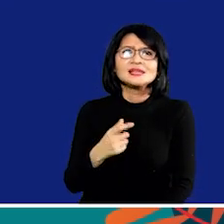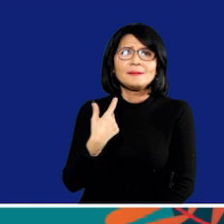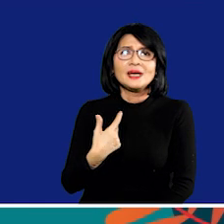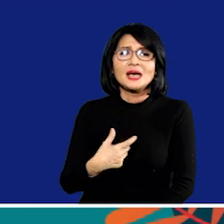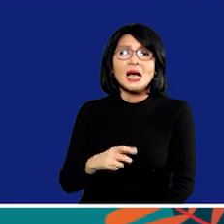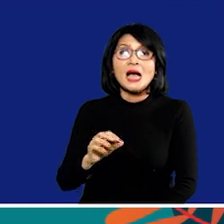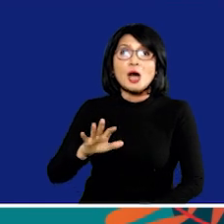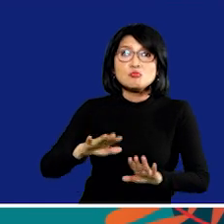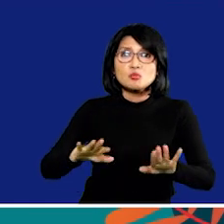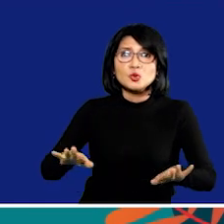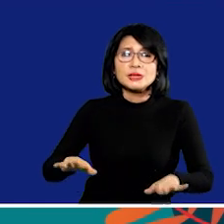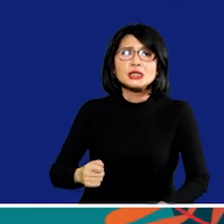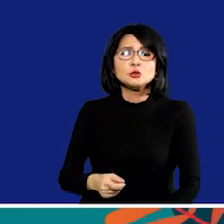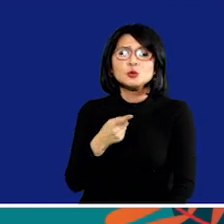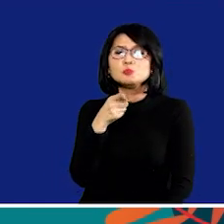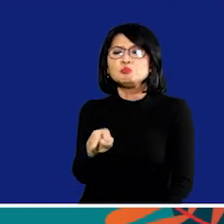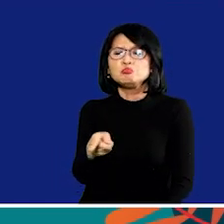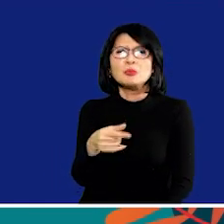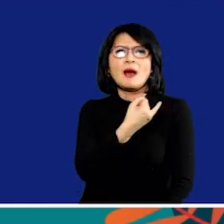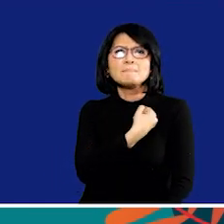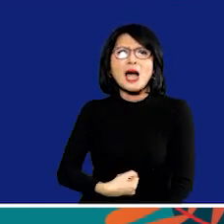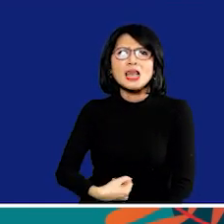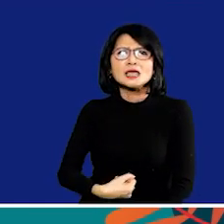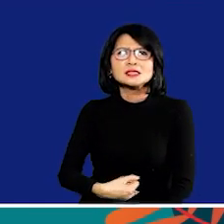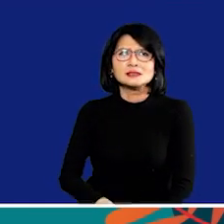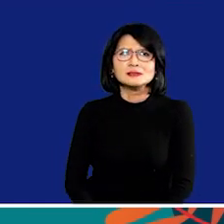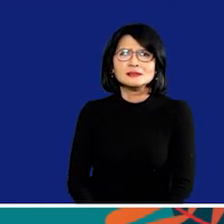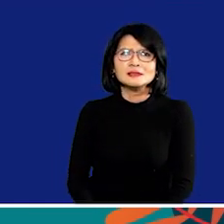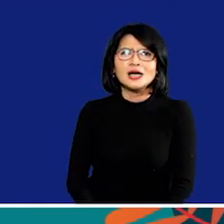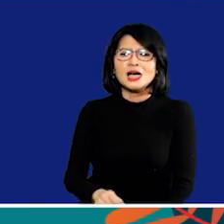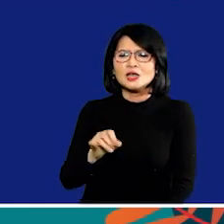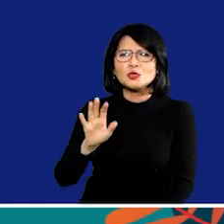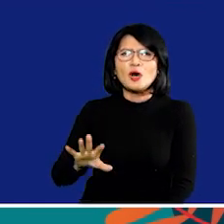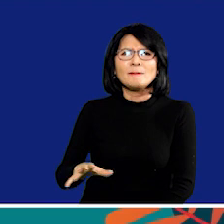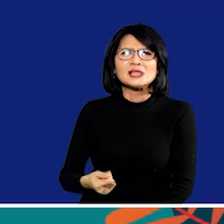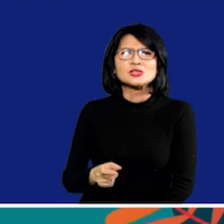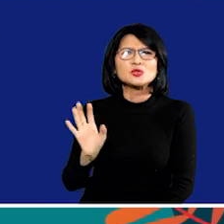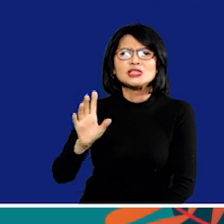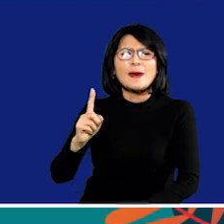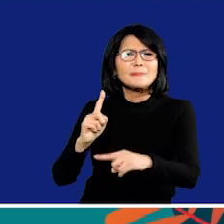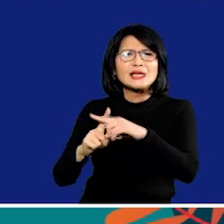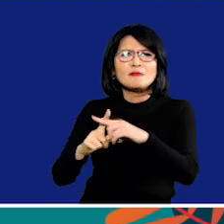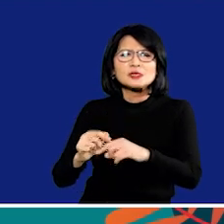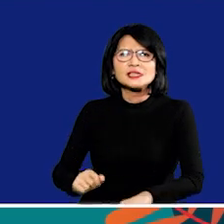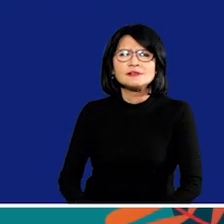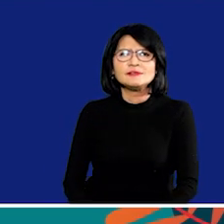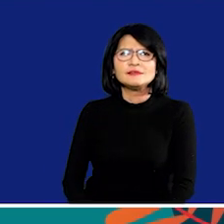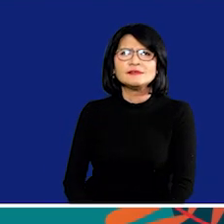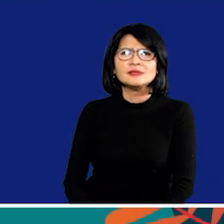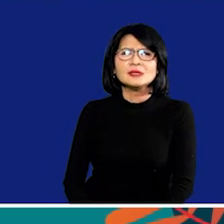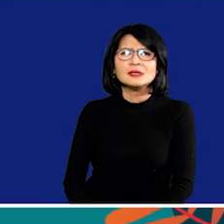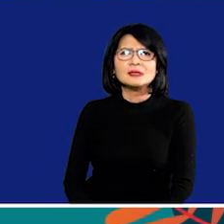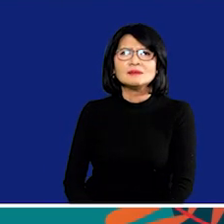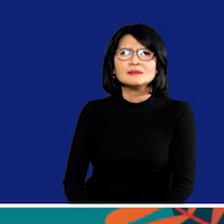keluar label siswa tersebut dicap malas, dicap tidak optimistis, dicap